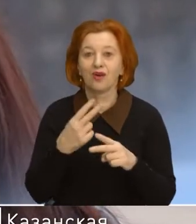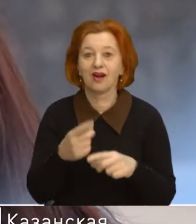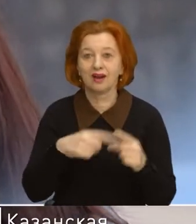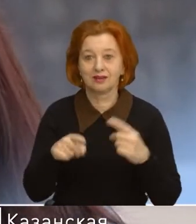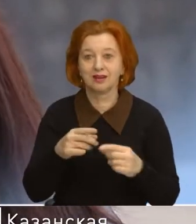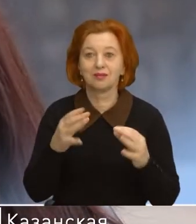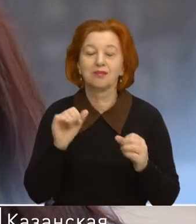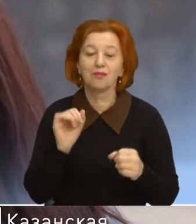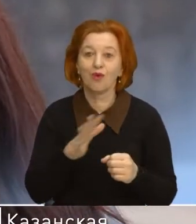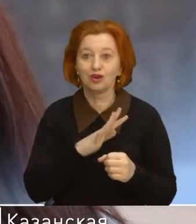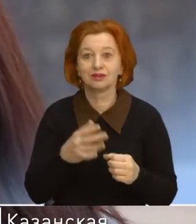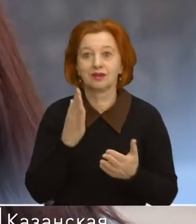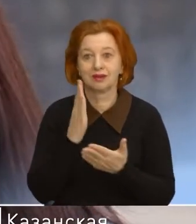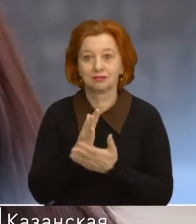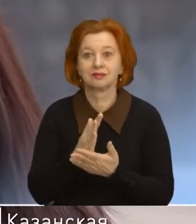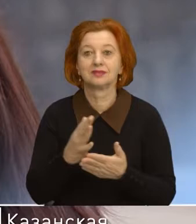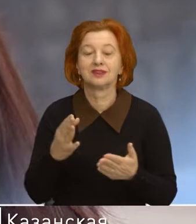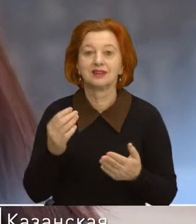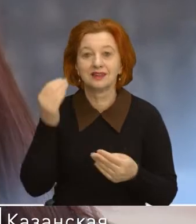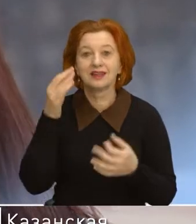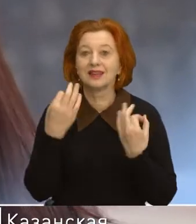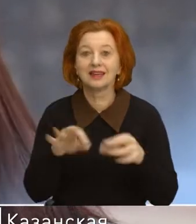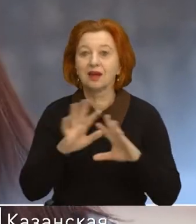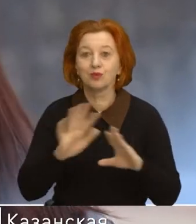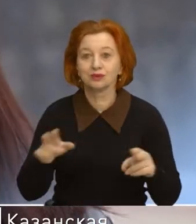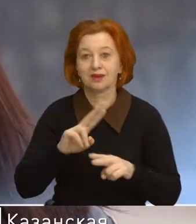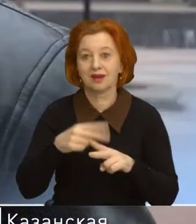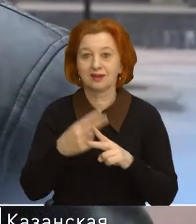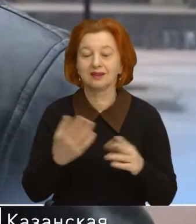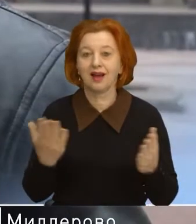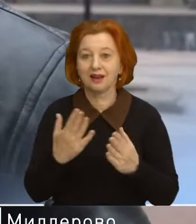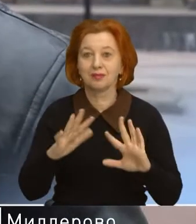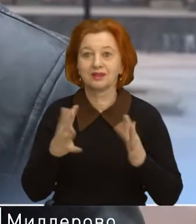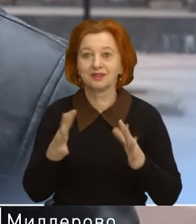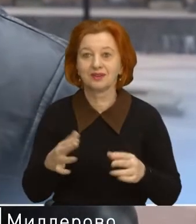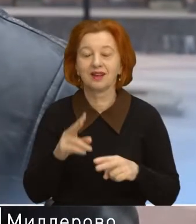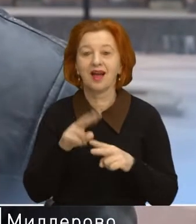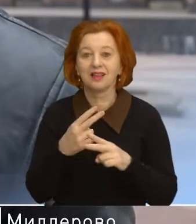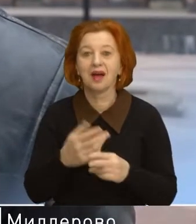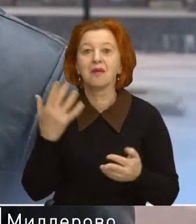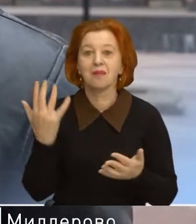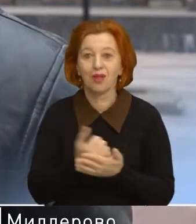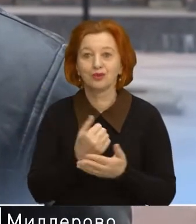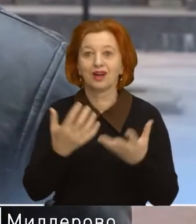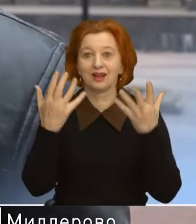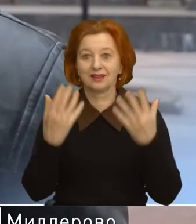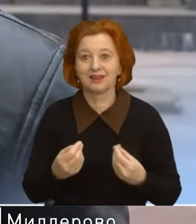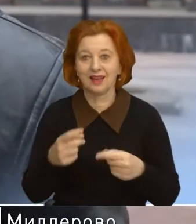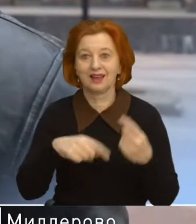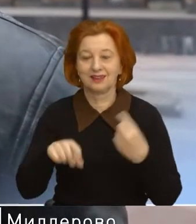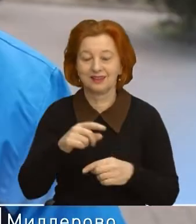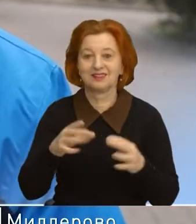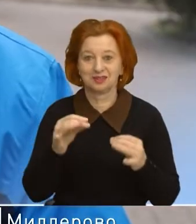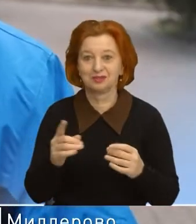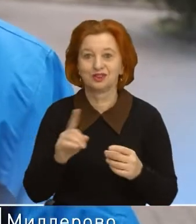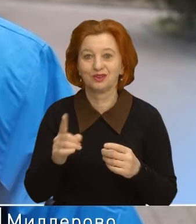который можно равняться и потом не допускать этих ошибок в жизни. Если что-то не получается, то нужно двигаться вперед как-то,